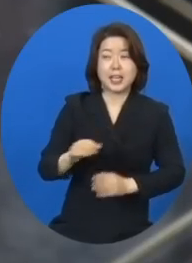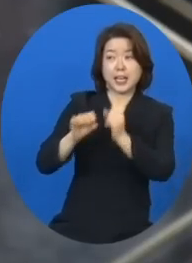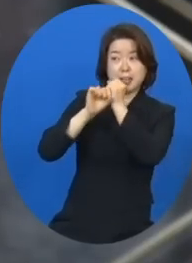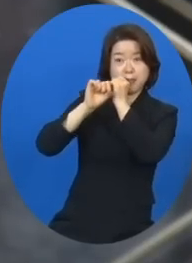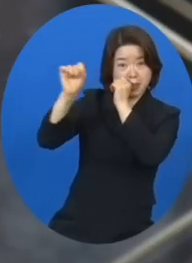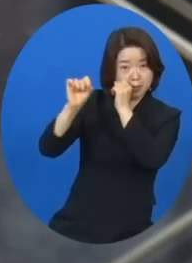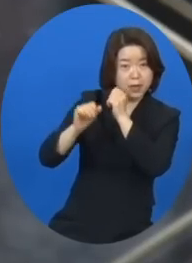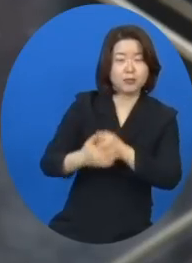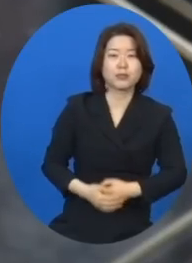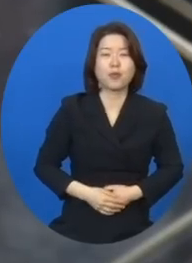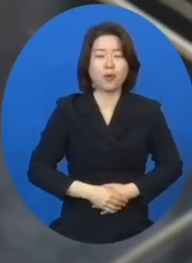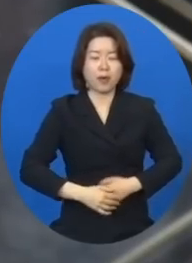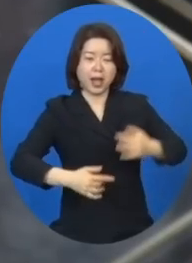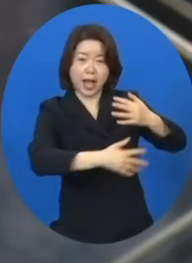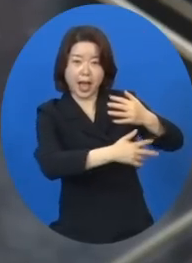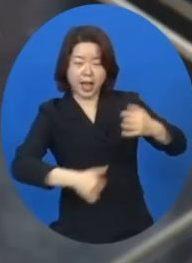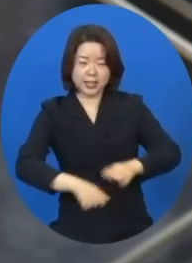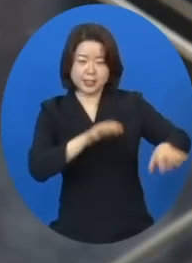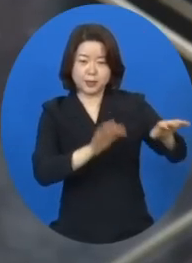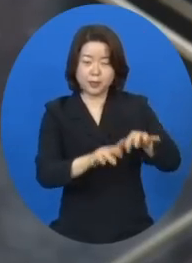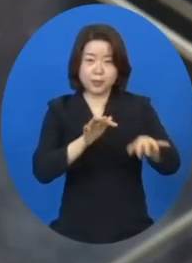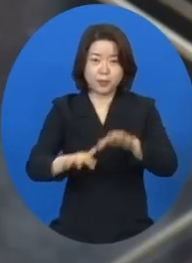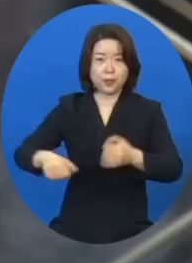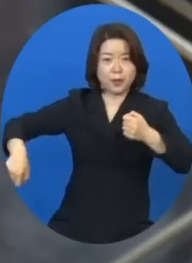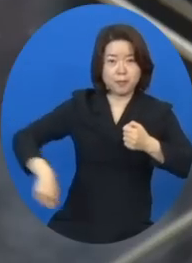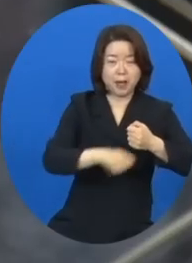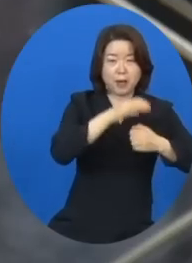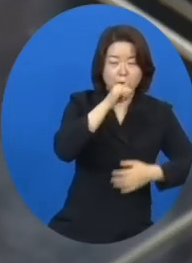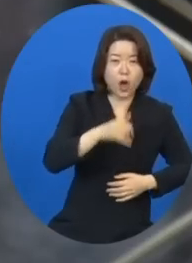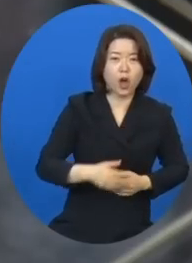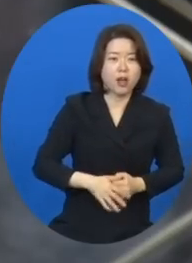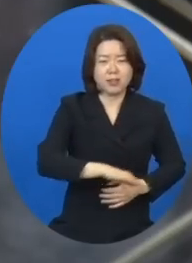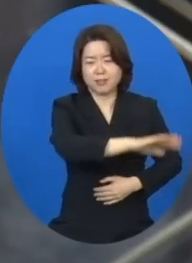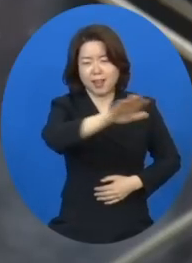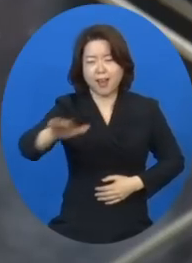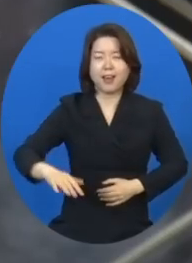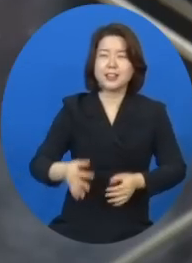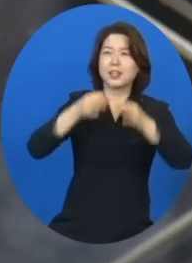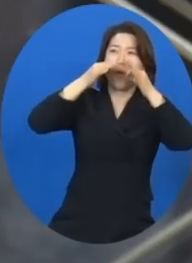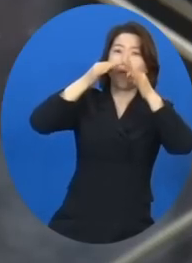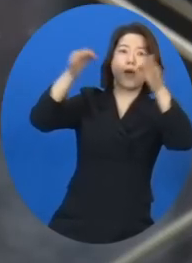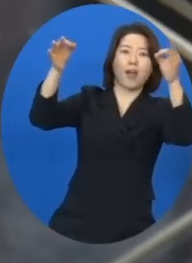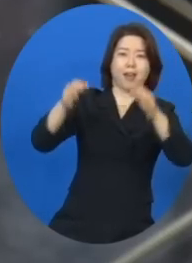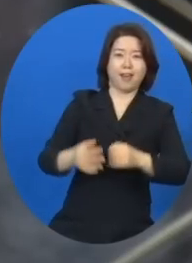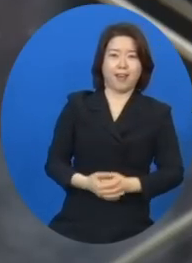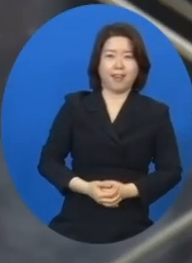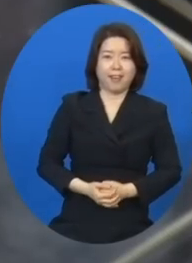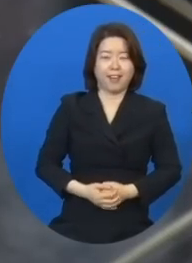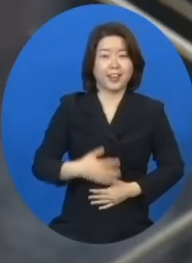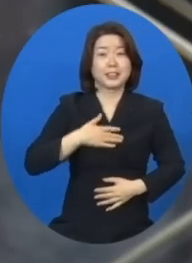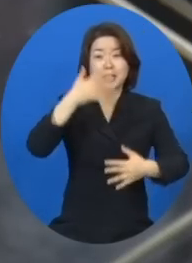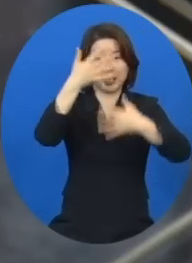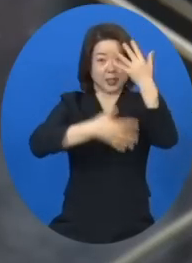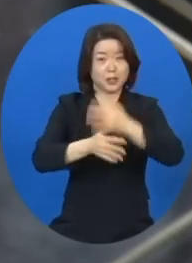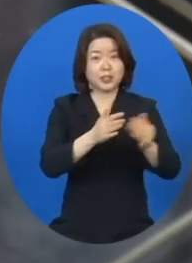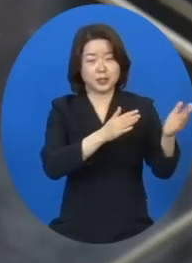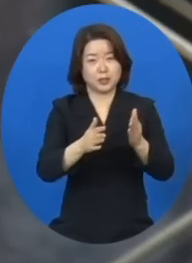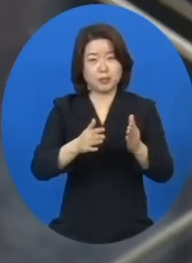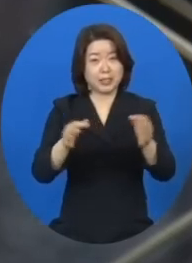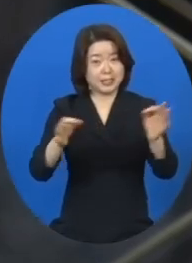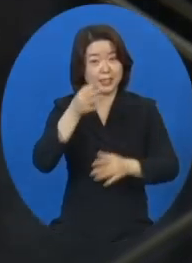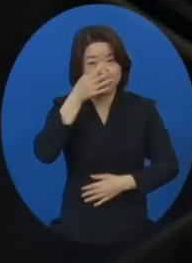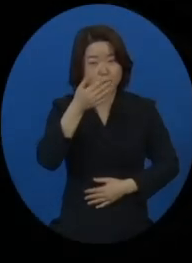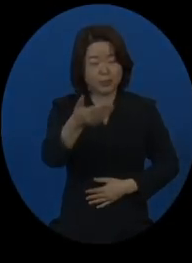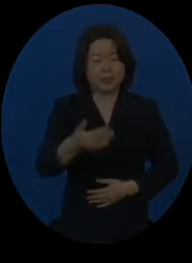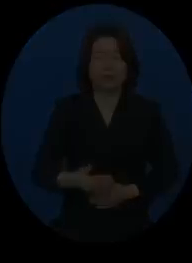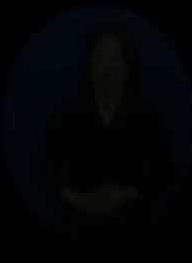불고 악기팀이 연주를 하고 모두 함께 외쳤어요. 제가 영상을 준비했는데요, 잠깐